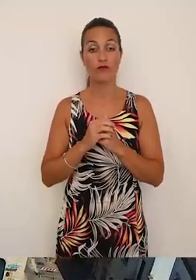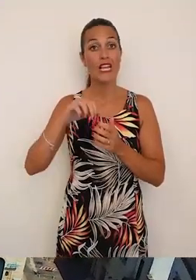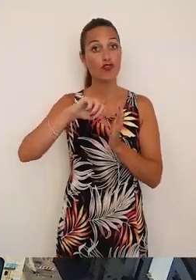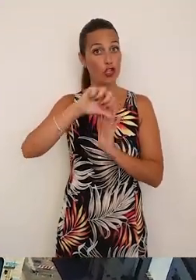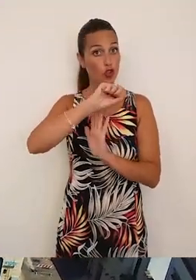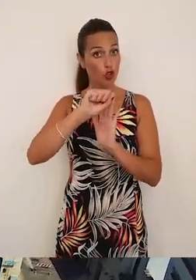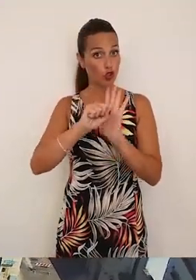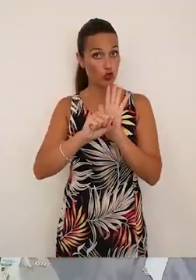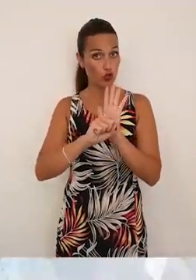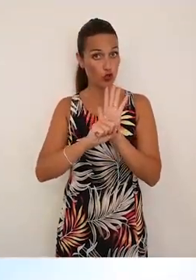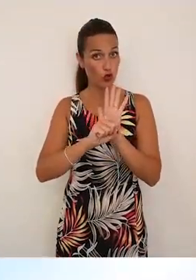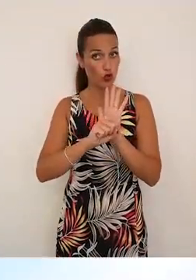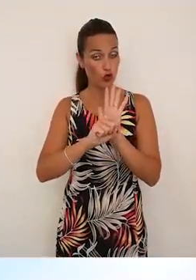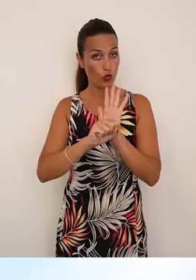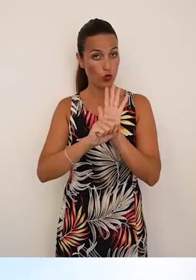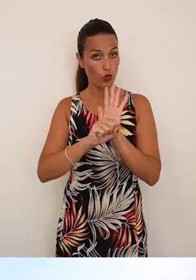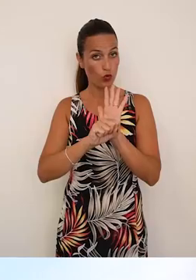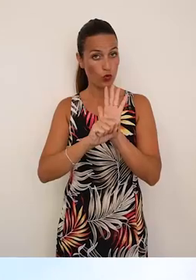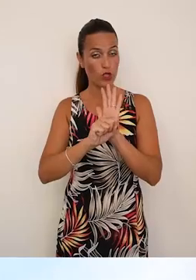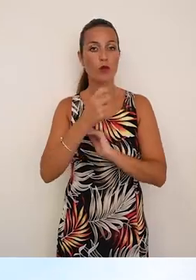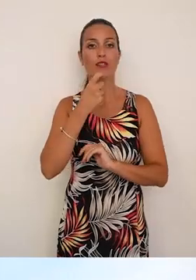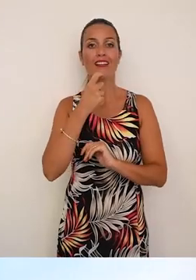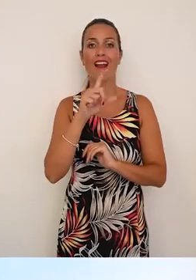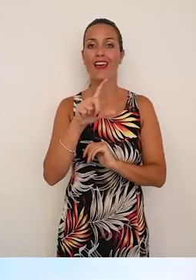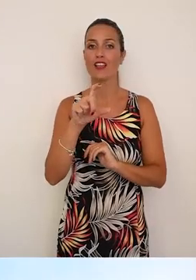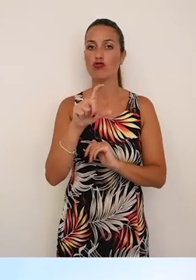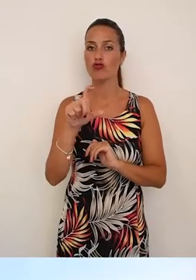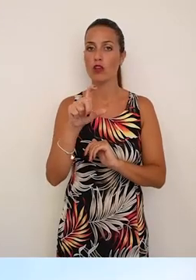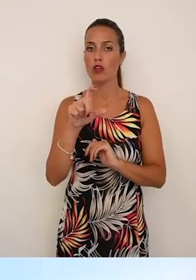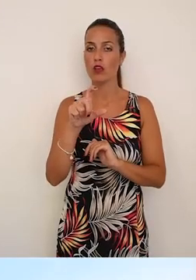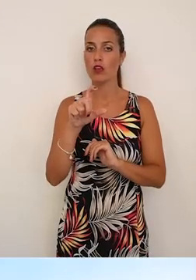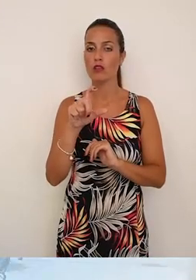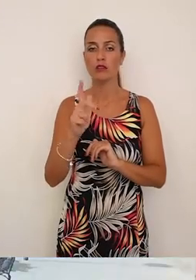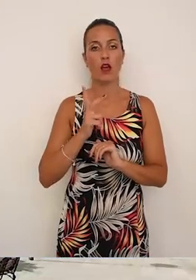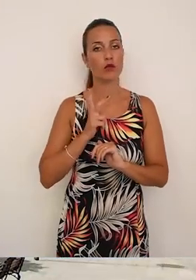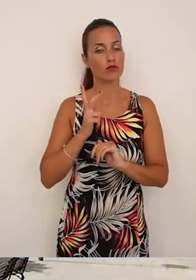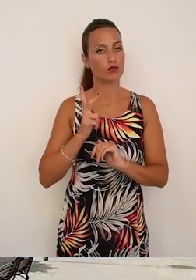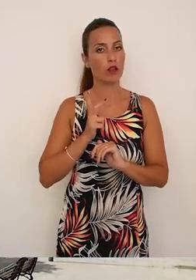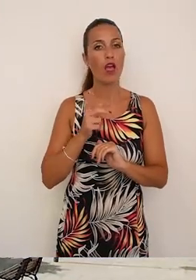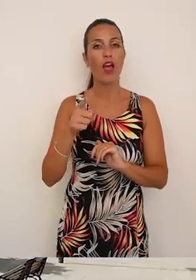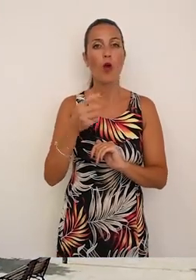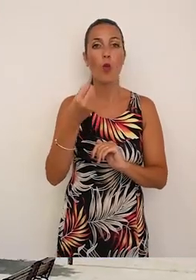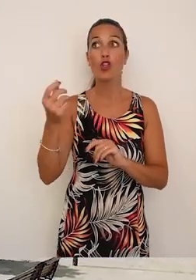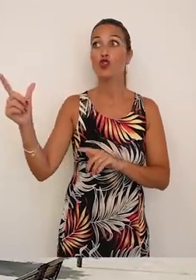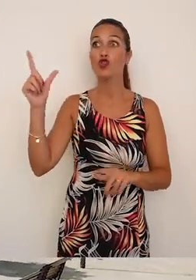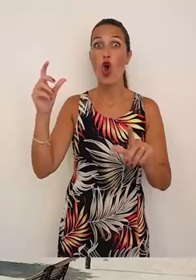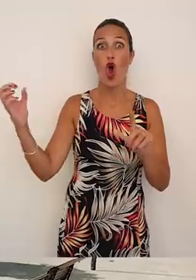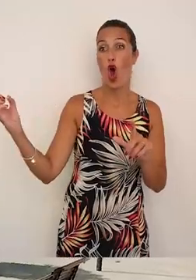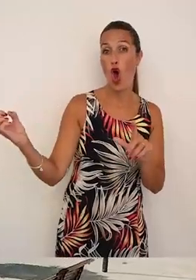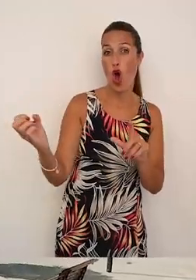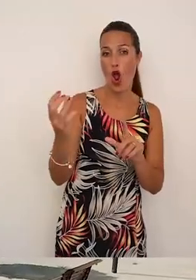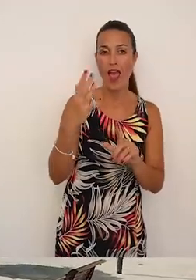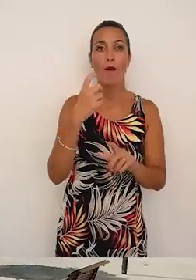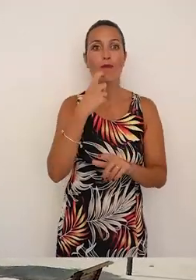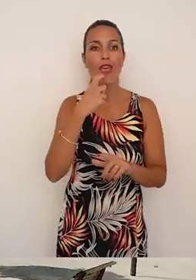Nel centro storico è squisito il protagonismo della pietra leccese e nelle giornate piene di sole la pietra assume tonalità vivide e